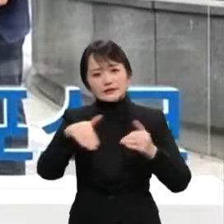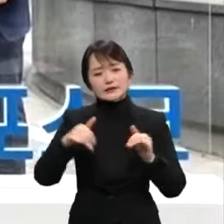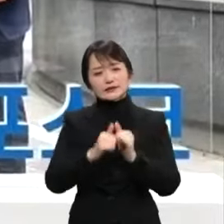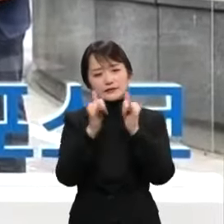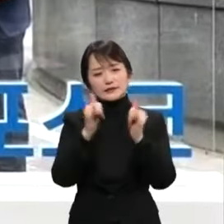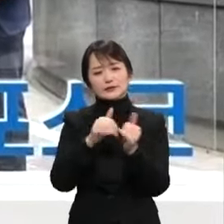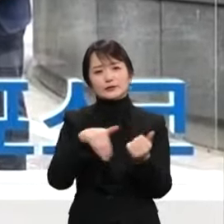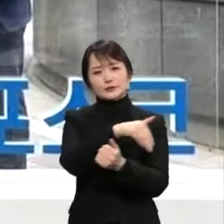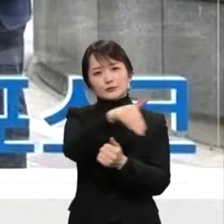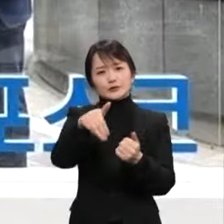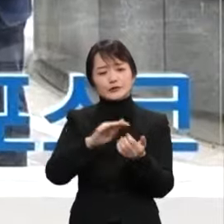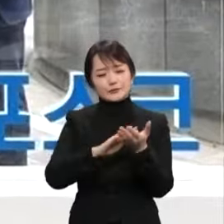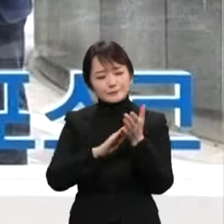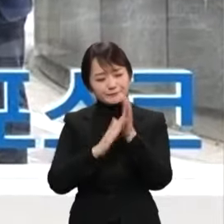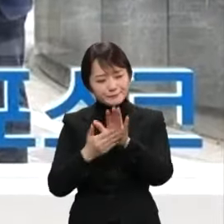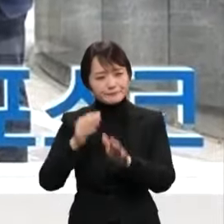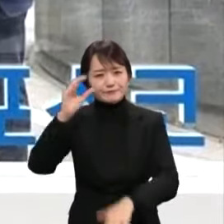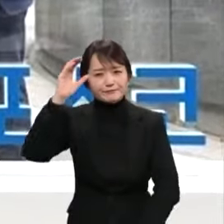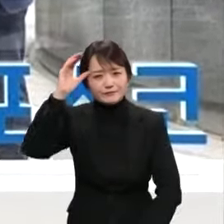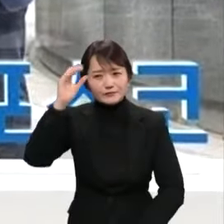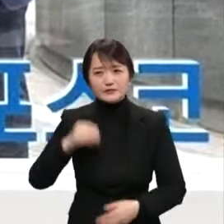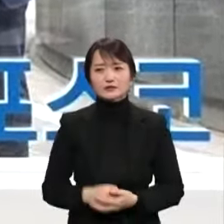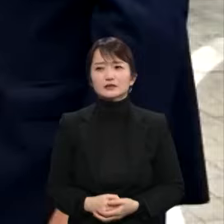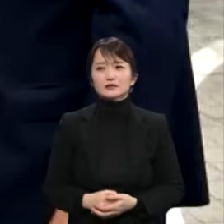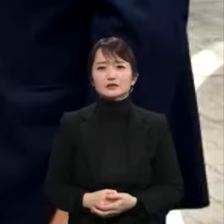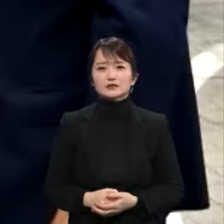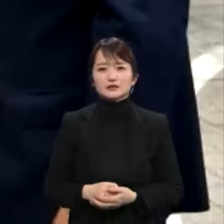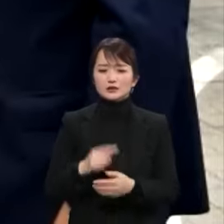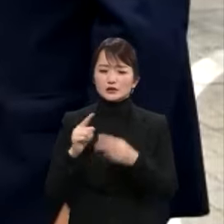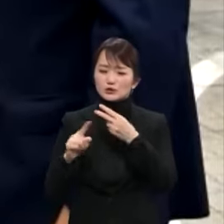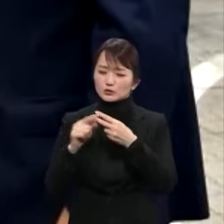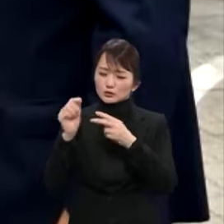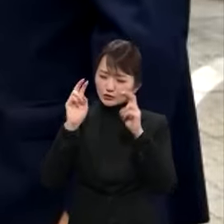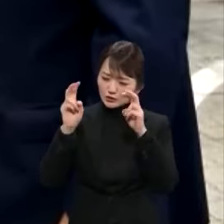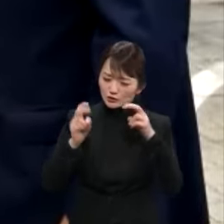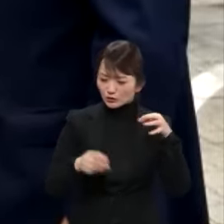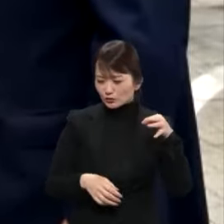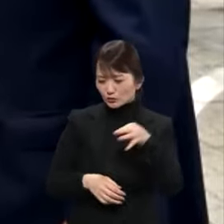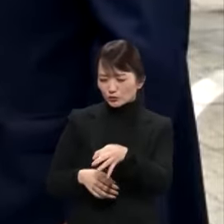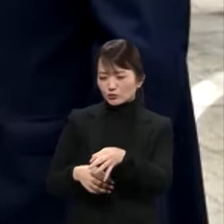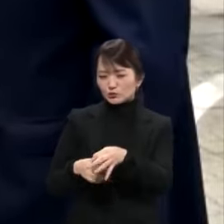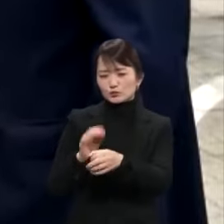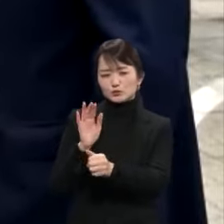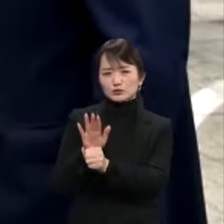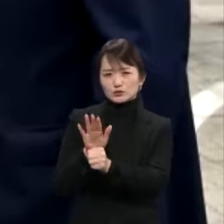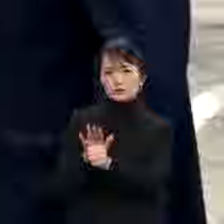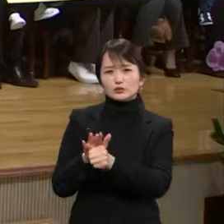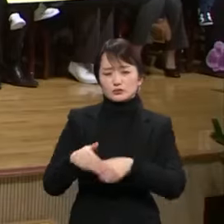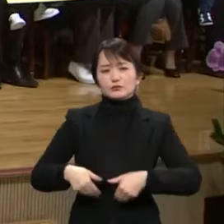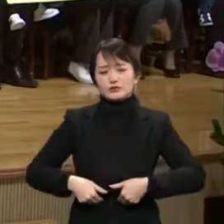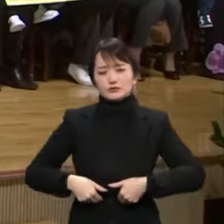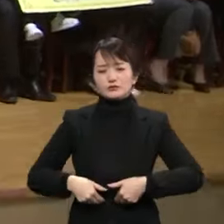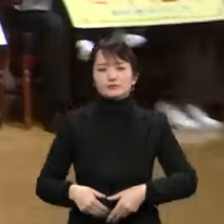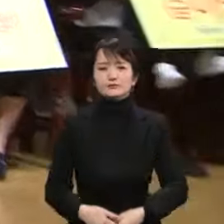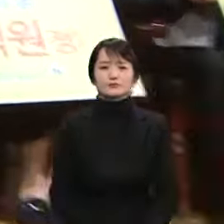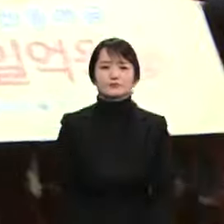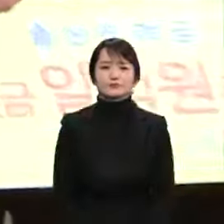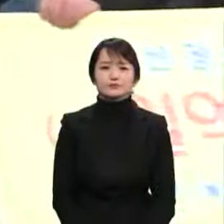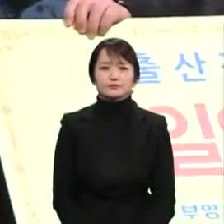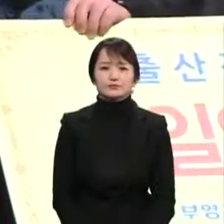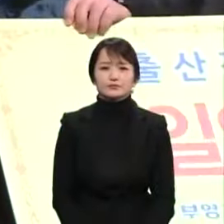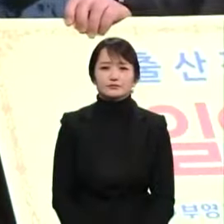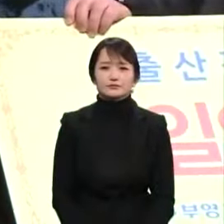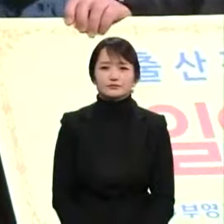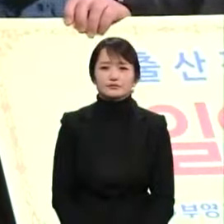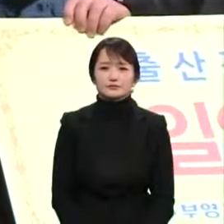거란 기대가 커지는 가운데 여력이 부족한 중소기업 지원이 필요하단 목소리도 나옵니다 JTBC